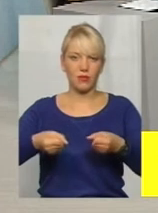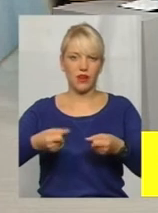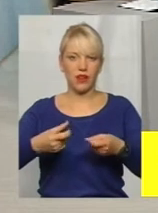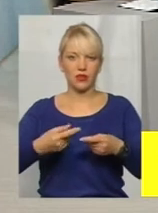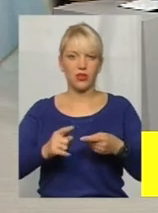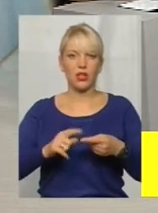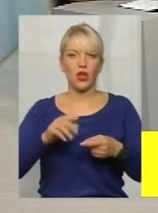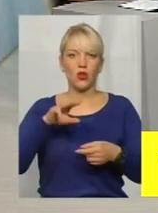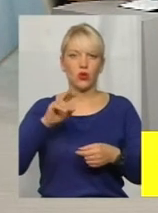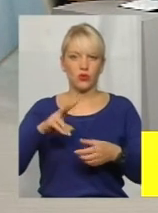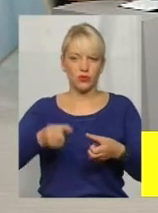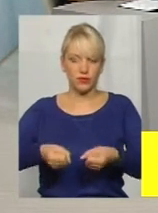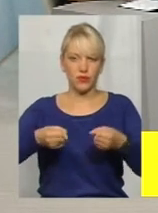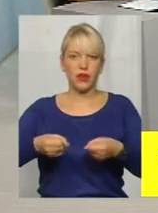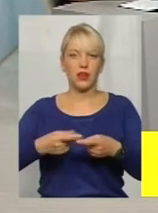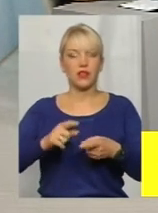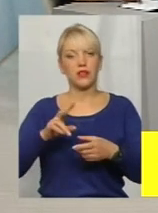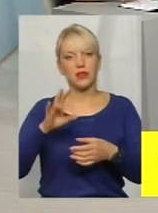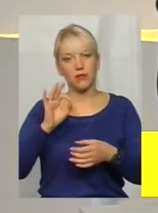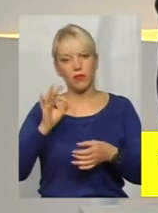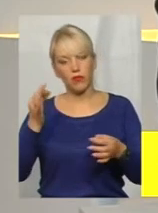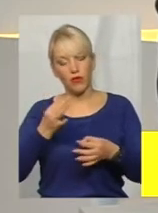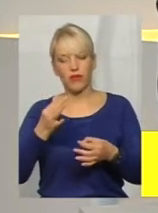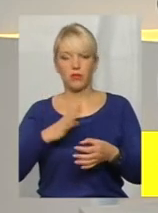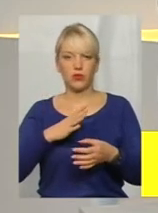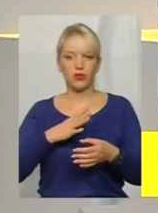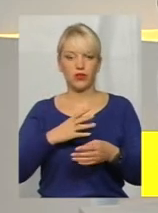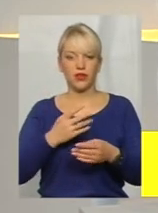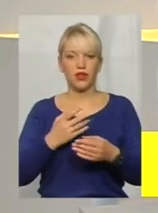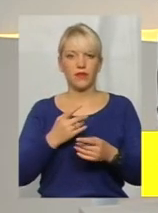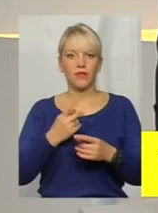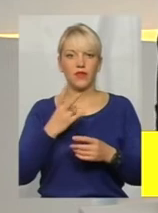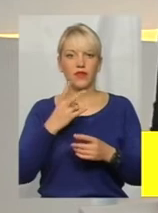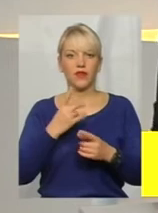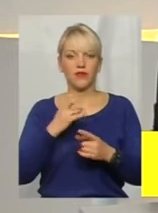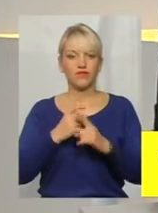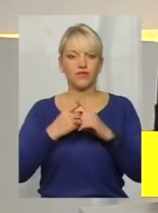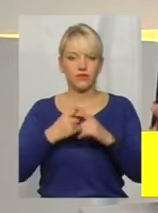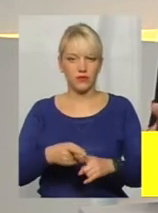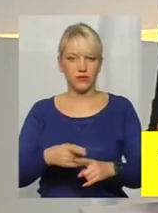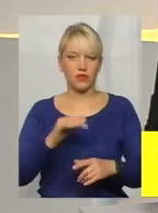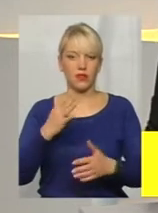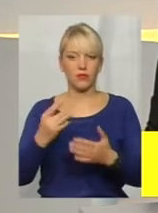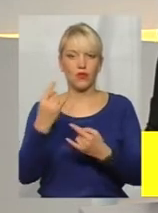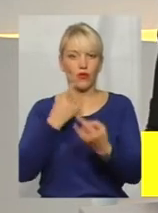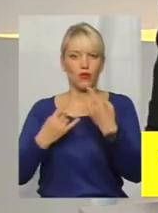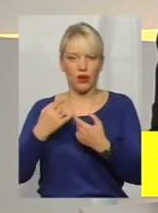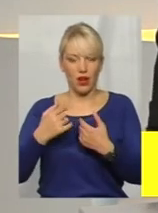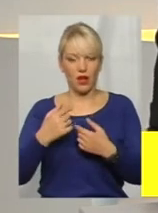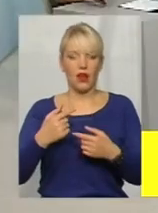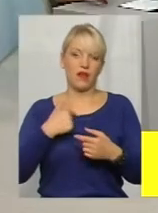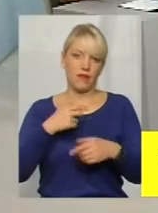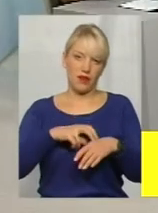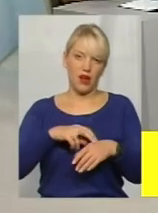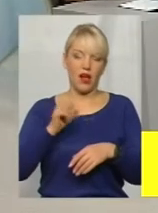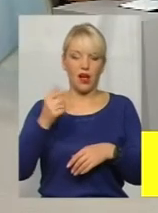Він по правилах він має піти на вмовляння родичів чи свідків